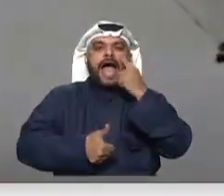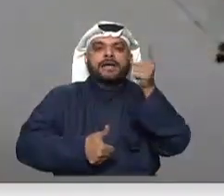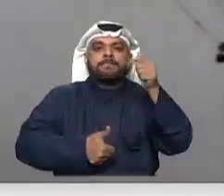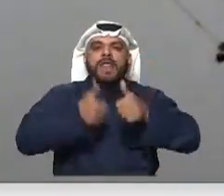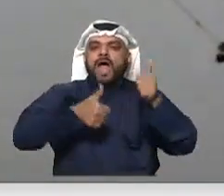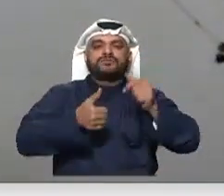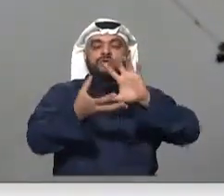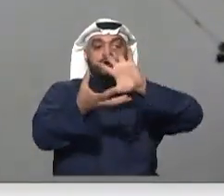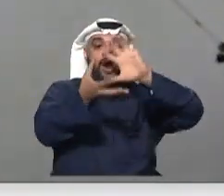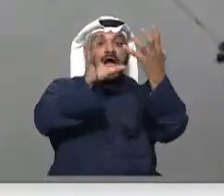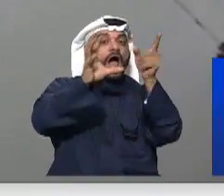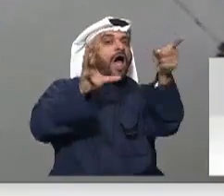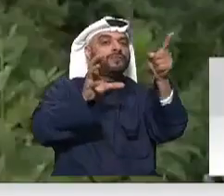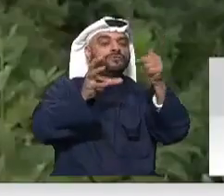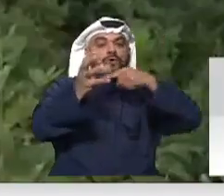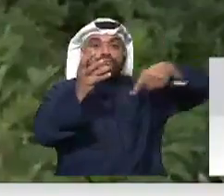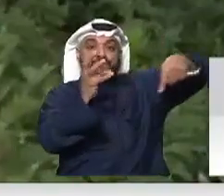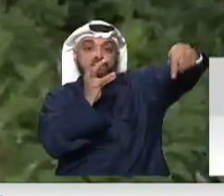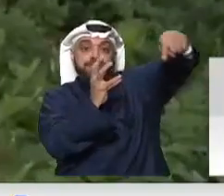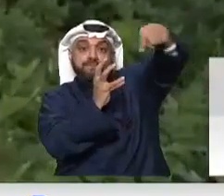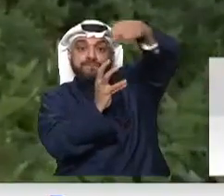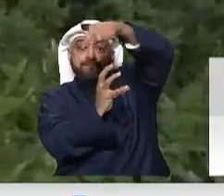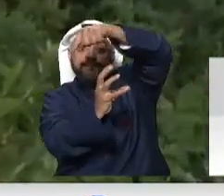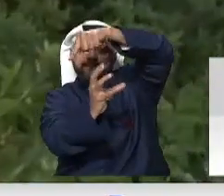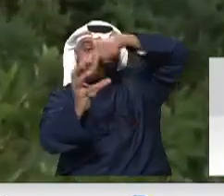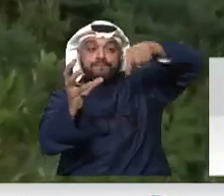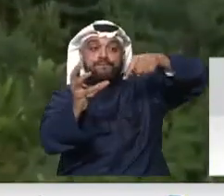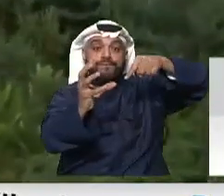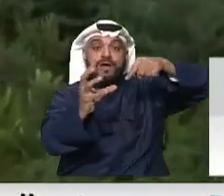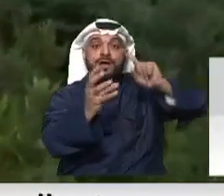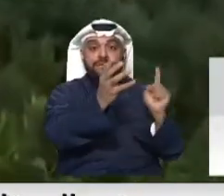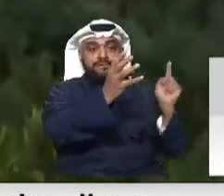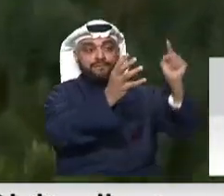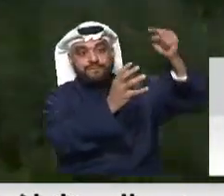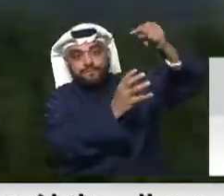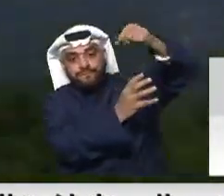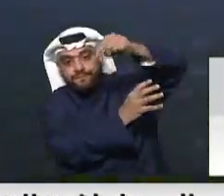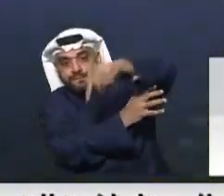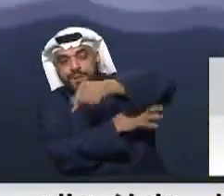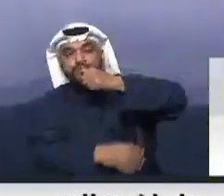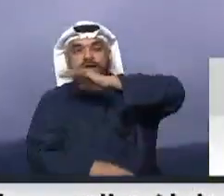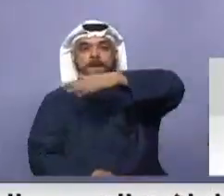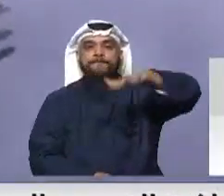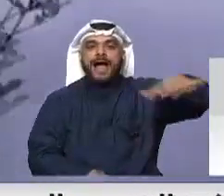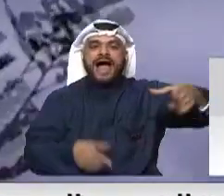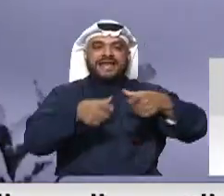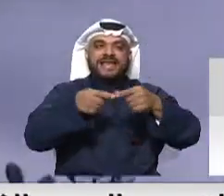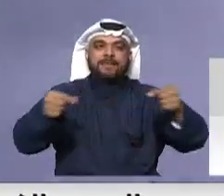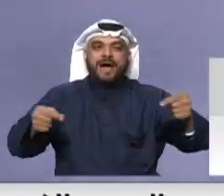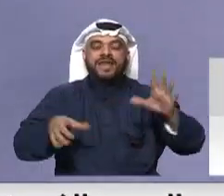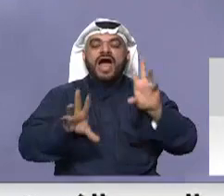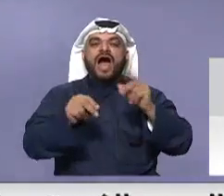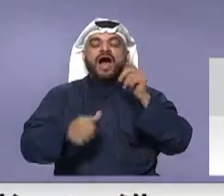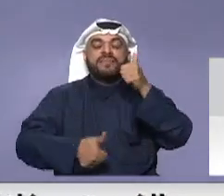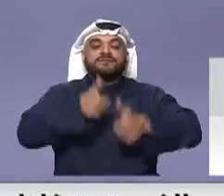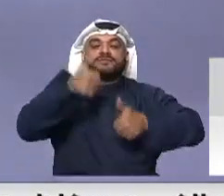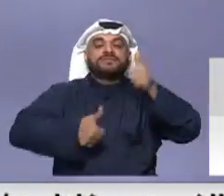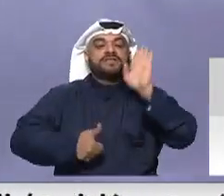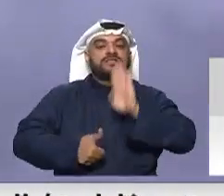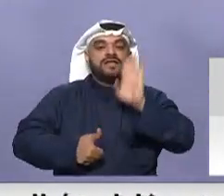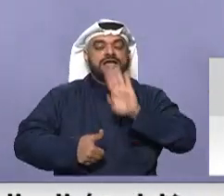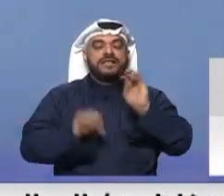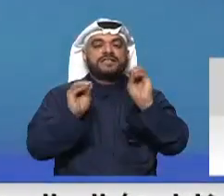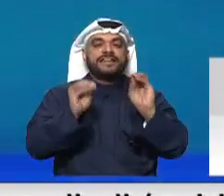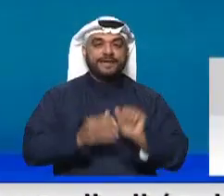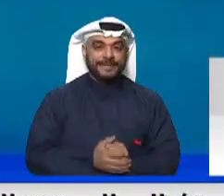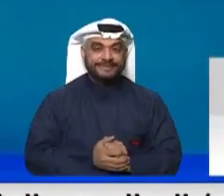المفتوحة لبحر كوريا الشرقي الذي يسمى أيضاً بحر اليابان، وذلك ضمن تدريب مفاجئ. وكالة